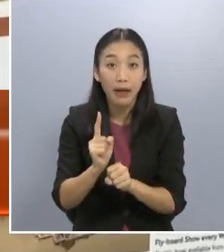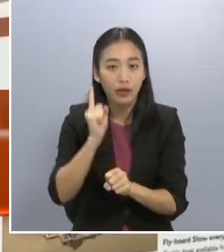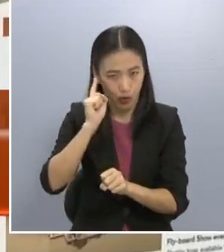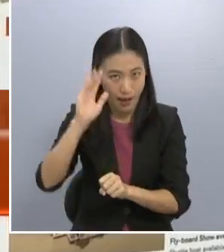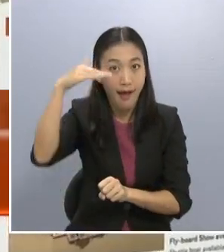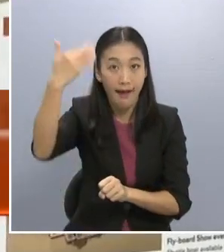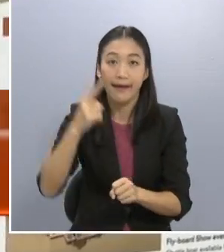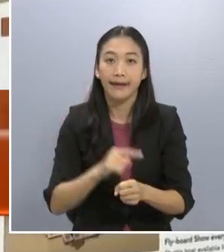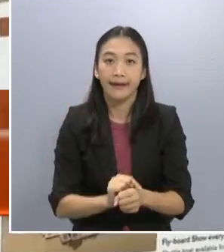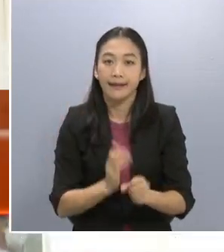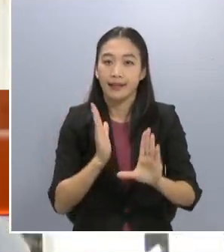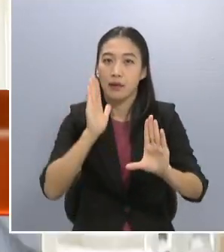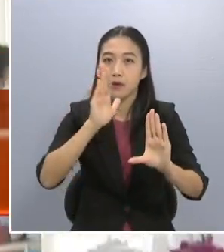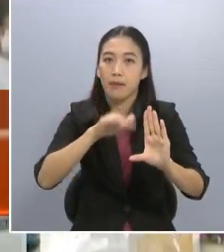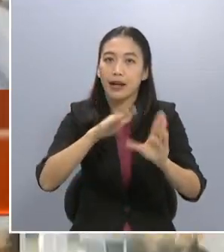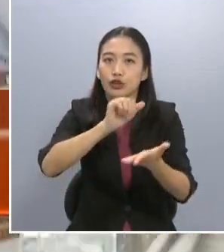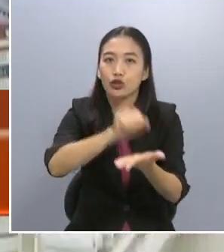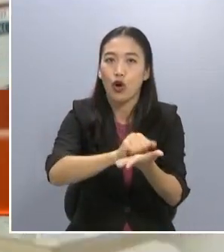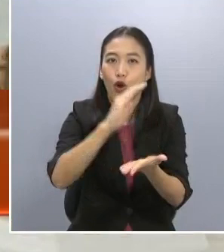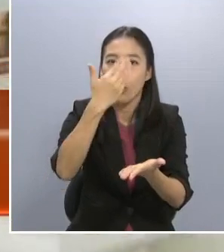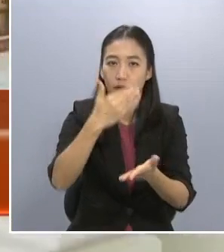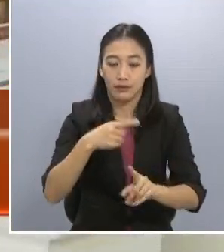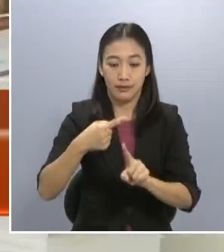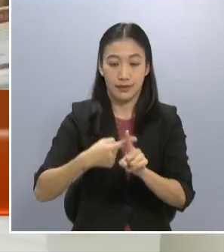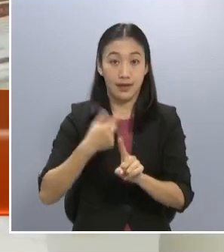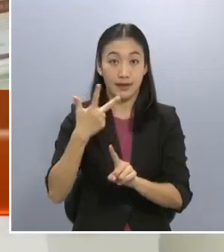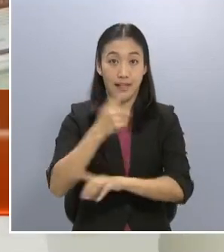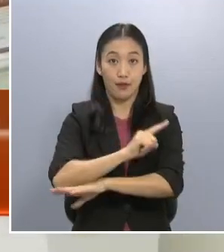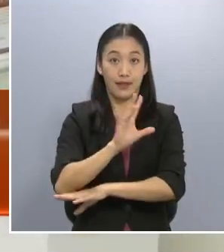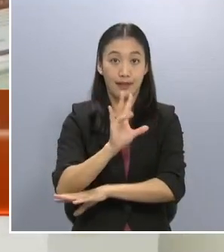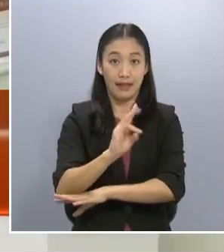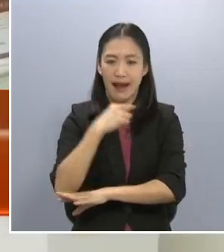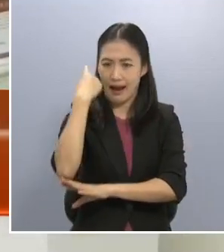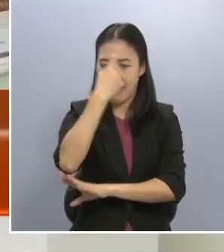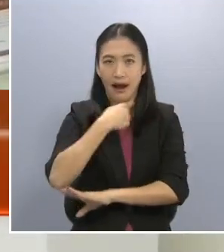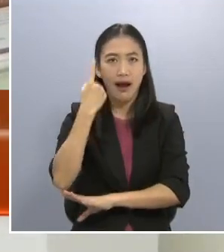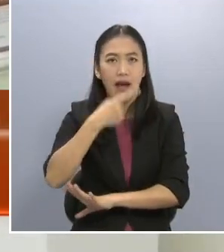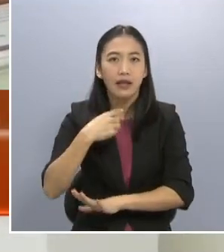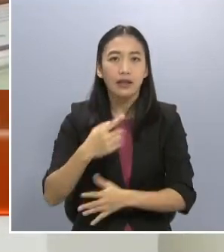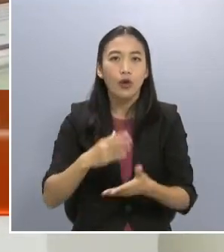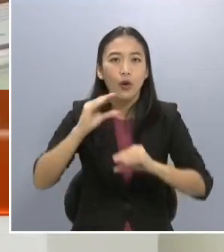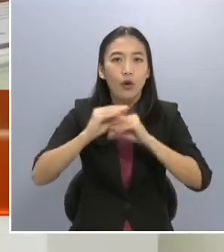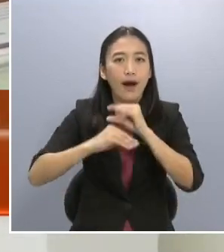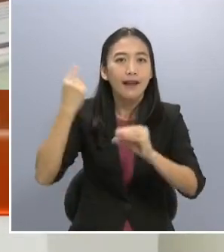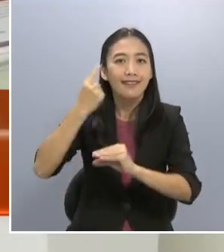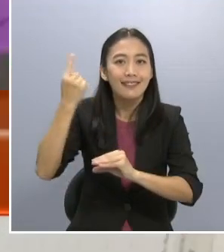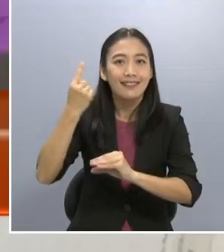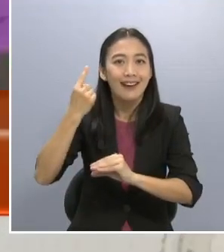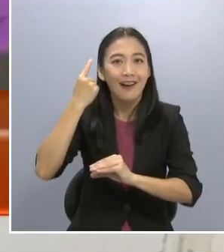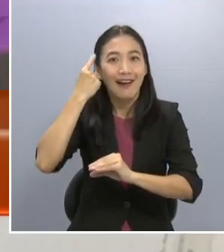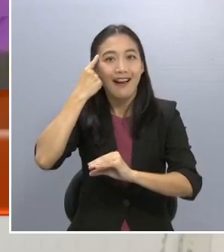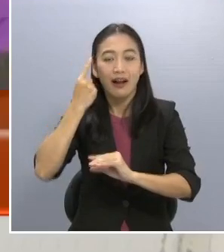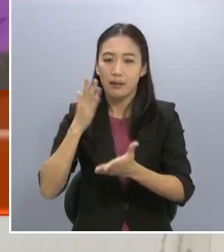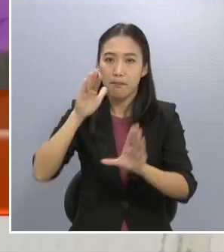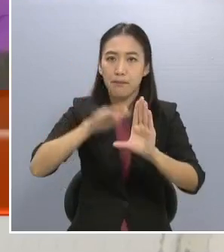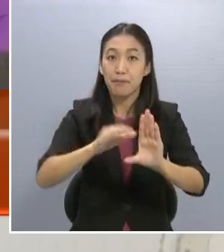ตกลงว่า 7มีนาคมนะคนที่ไม่เคยลงทะเบียนเข้าโครงการเราเที่ยวด้วยกันใน